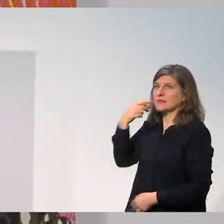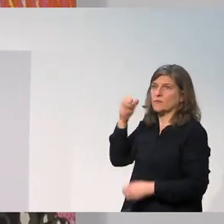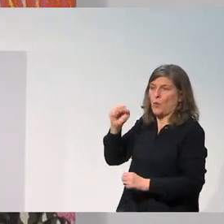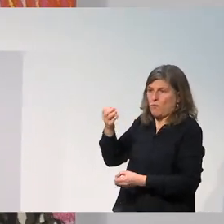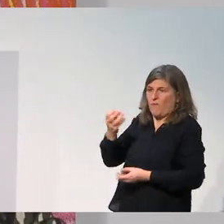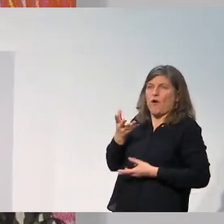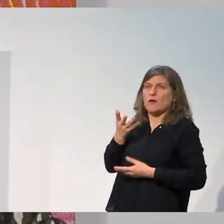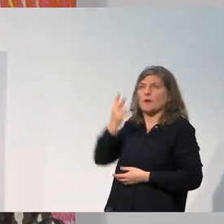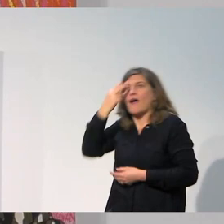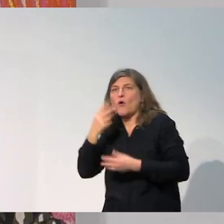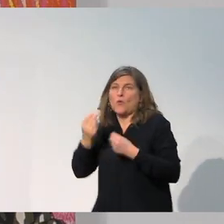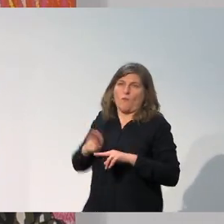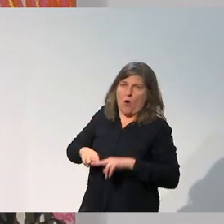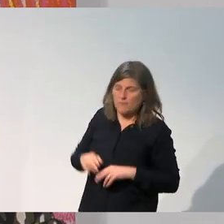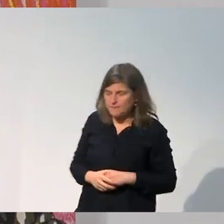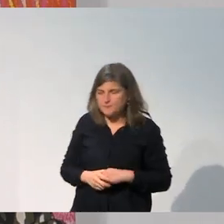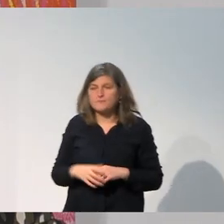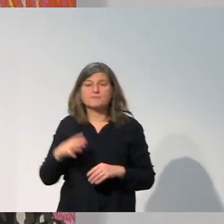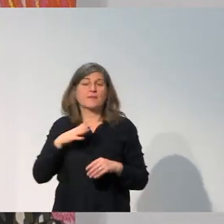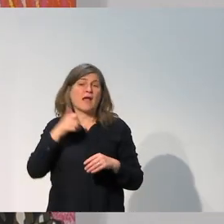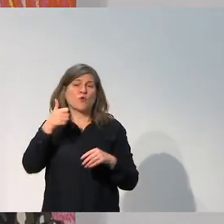une très belle maxime qui résume,